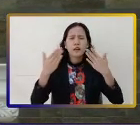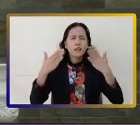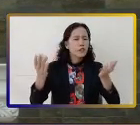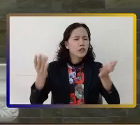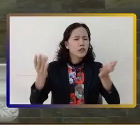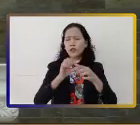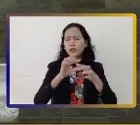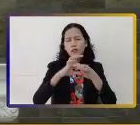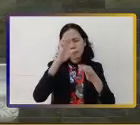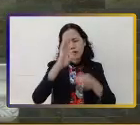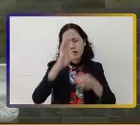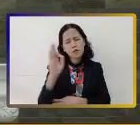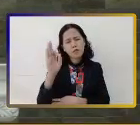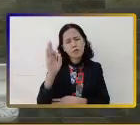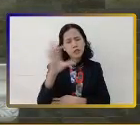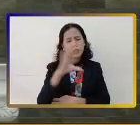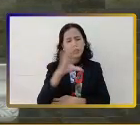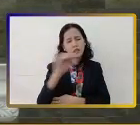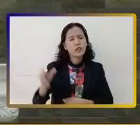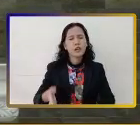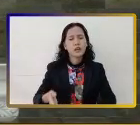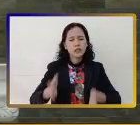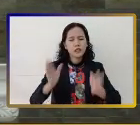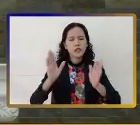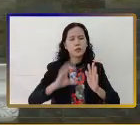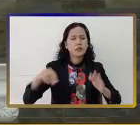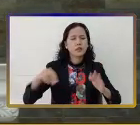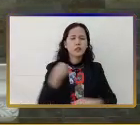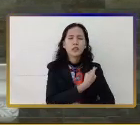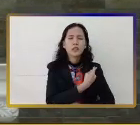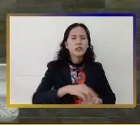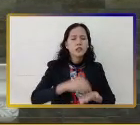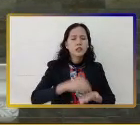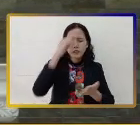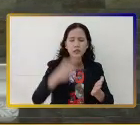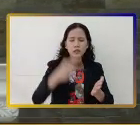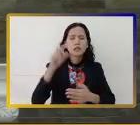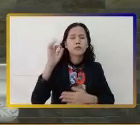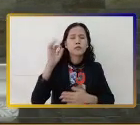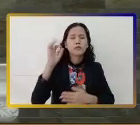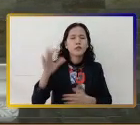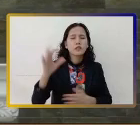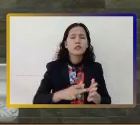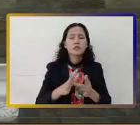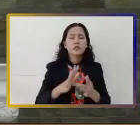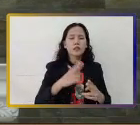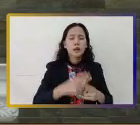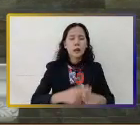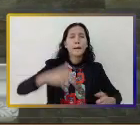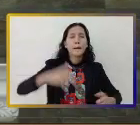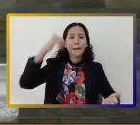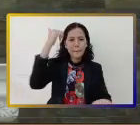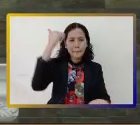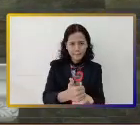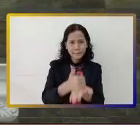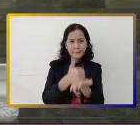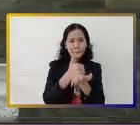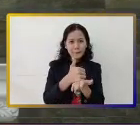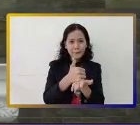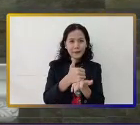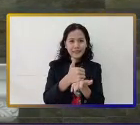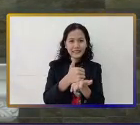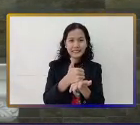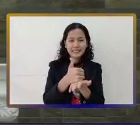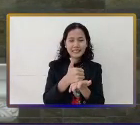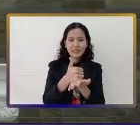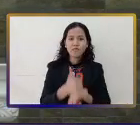your message. Thank you for allowing us to hear this message. In Jesus' name, amen. Amen,